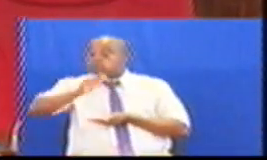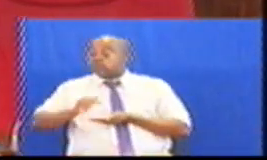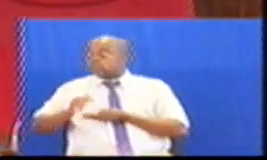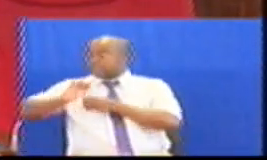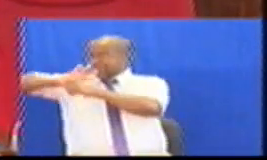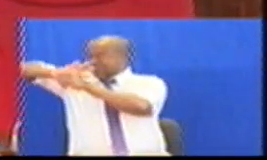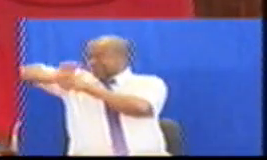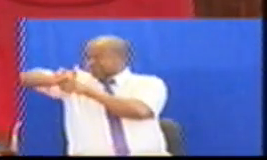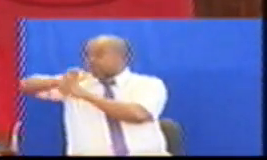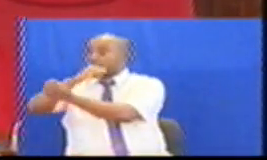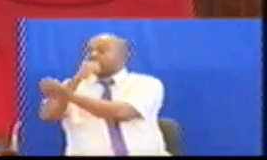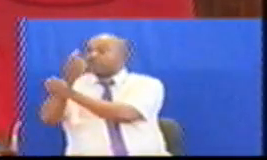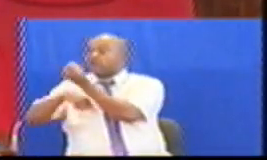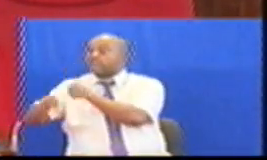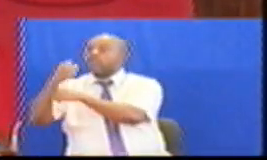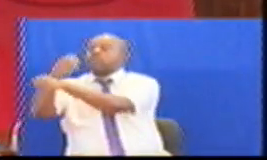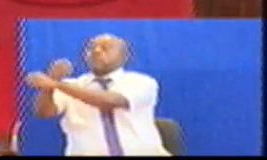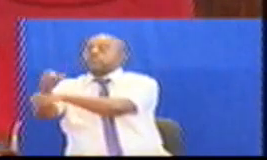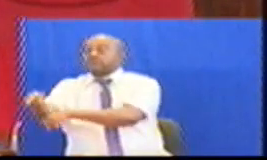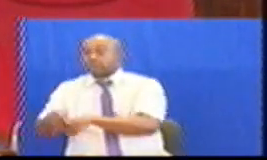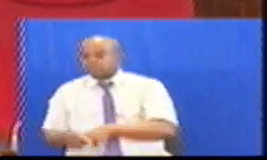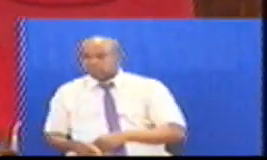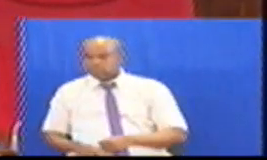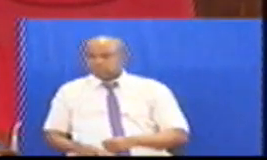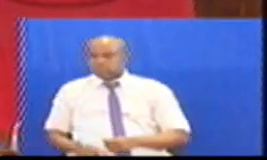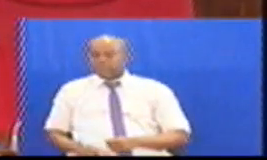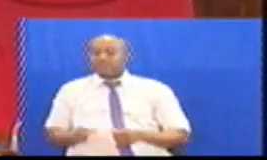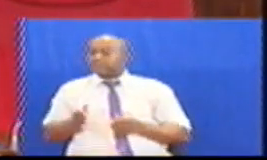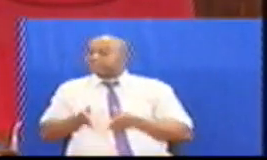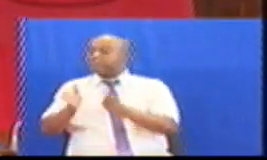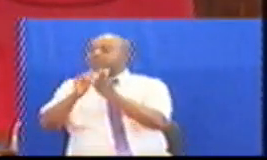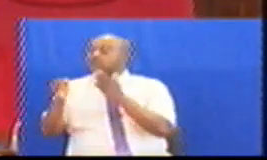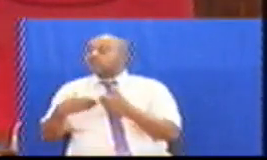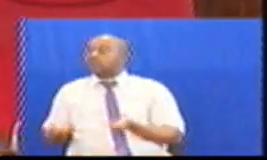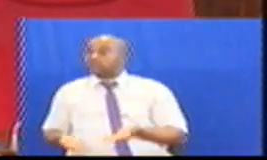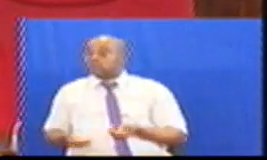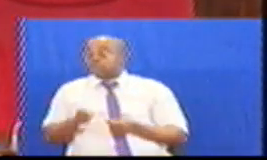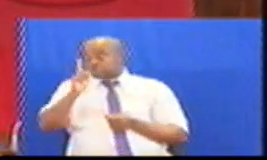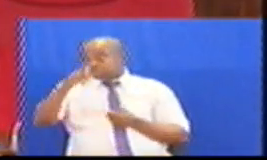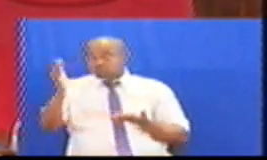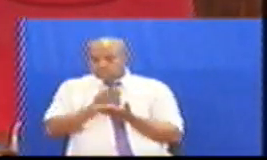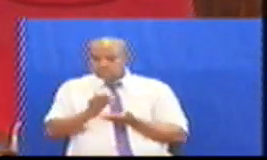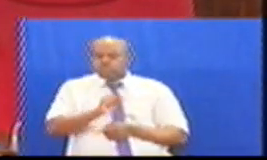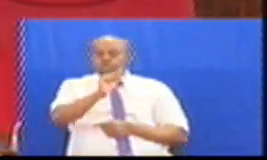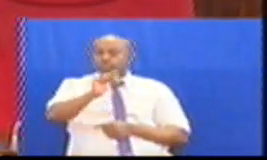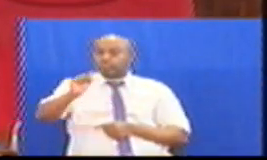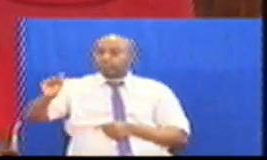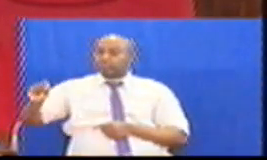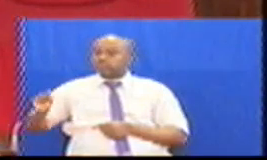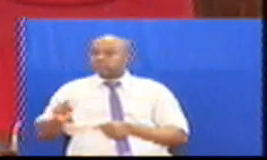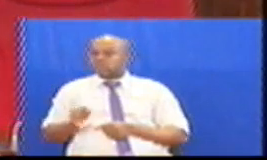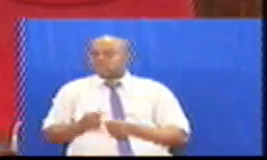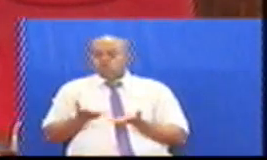kwenye magereza yetu. How? Kuna kesi zile ndogo ndogo. Kwa nini